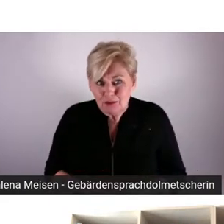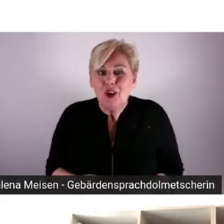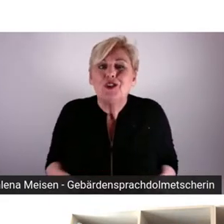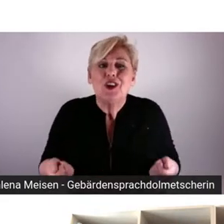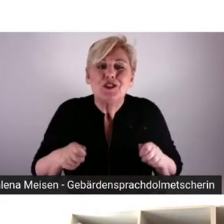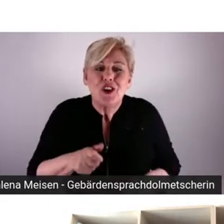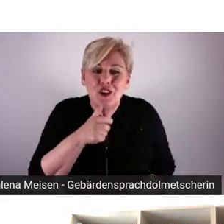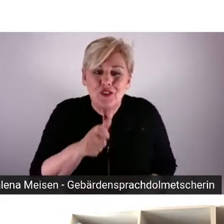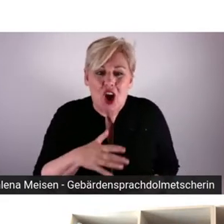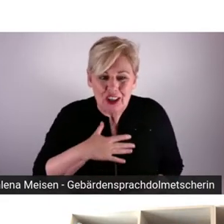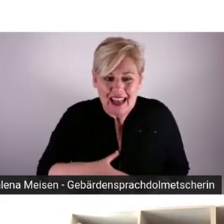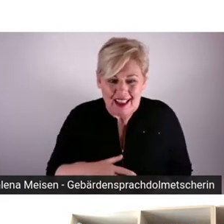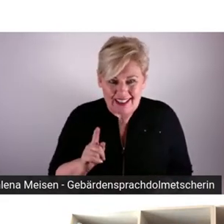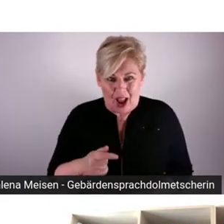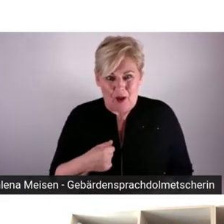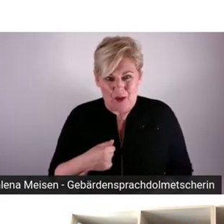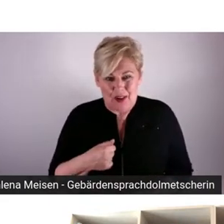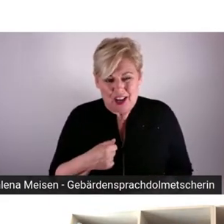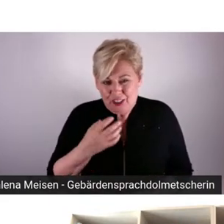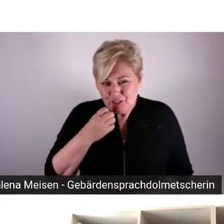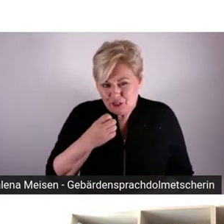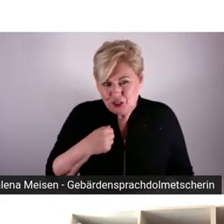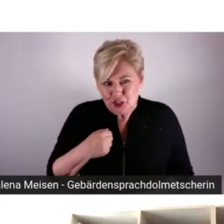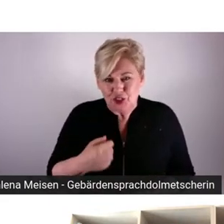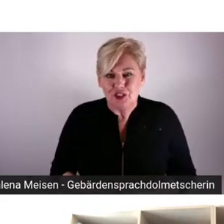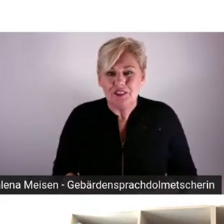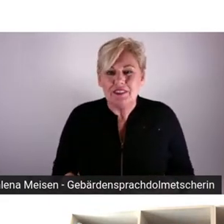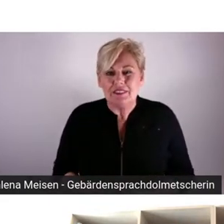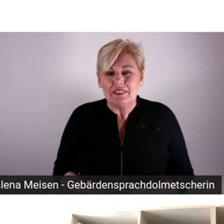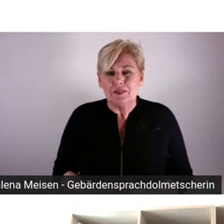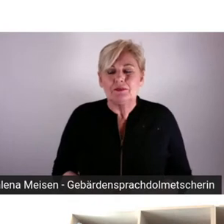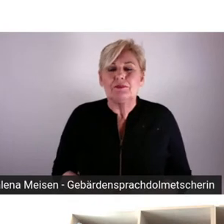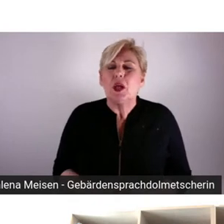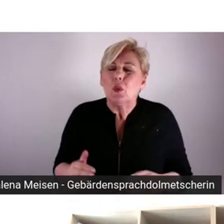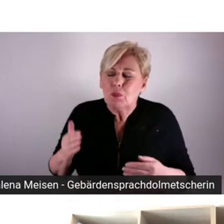Schlusswort, was ich Ihnen gerne noch einräumen würde, bitte.